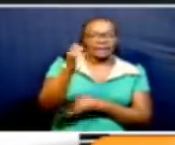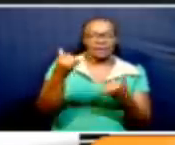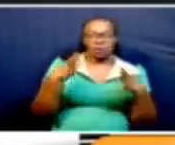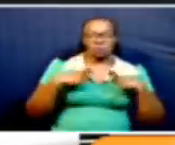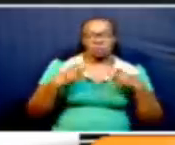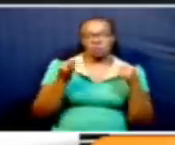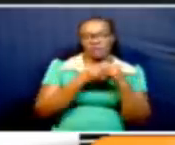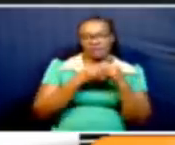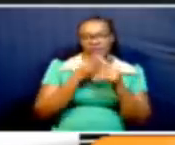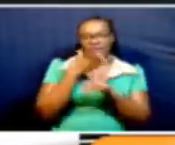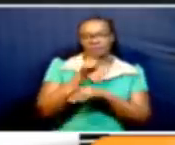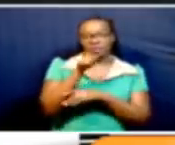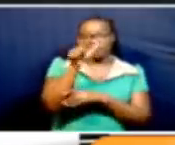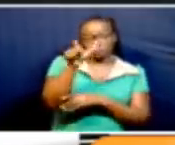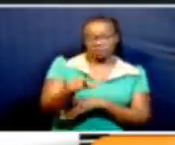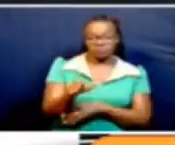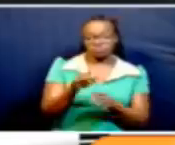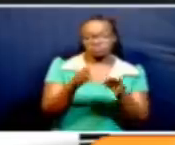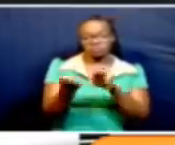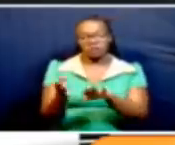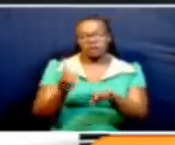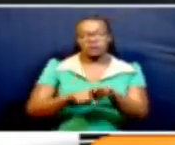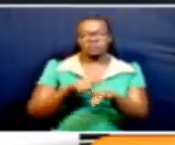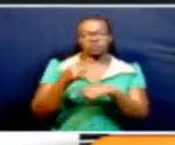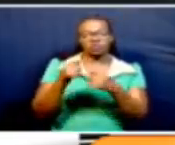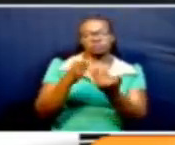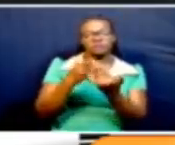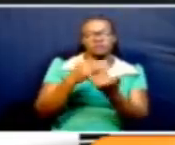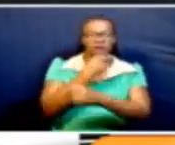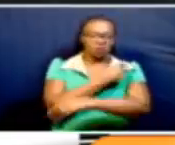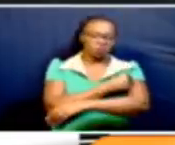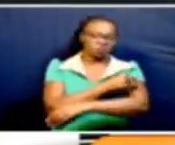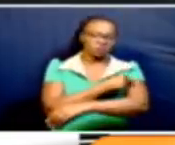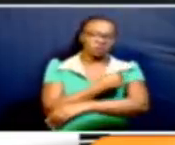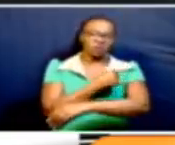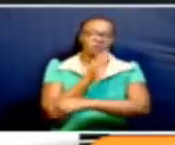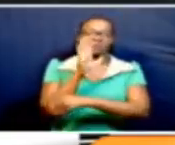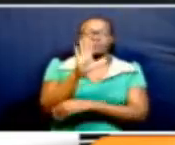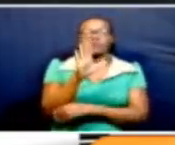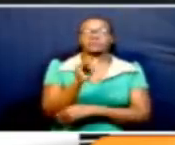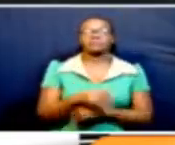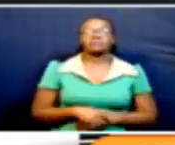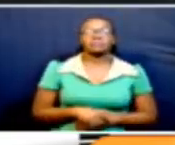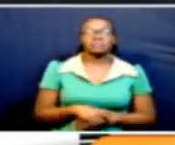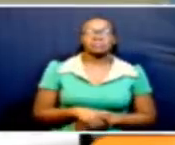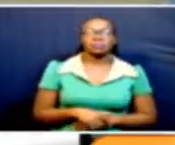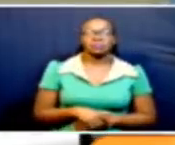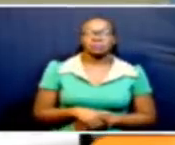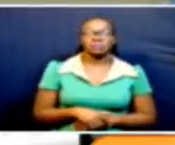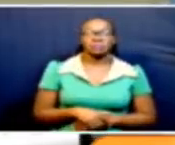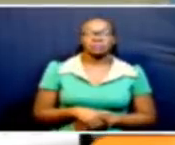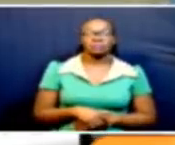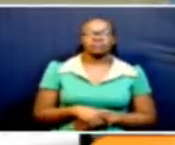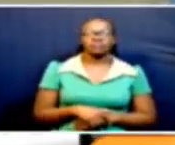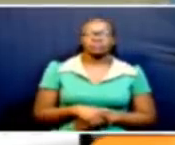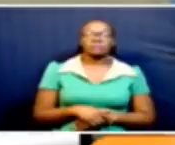ya mwathiriwa mmoja kufariki alipokuwa akitibiwa katika hospitali ya Nakuru Level 5.